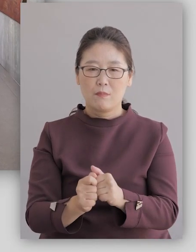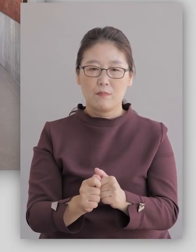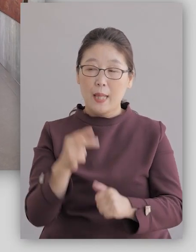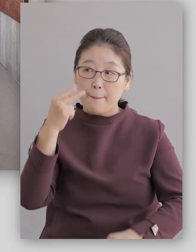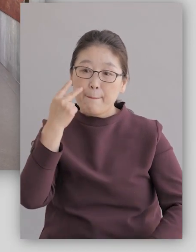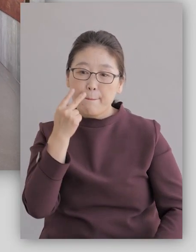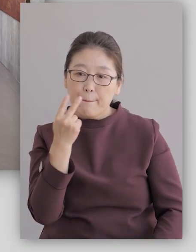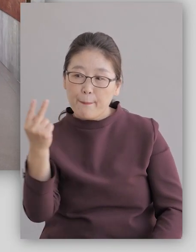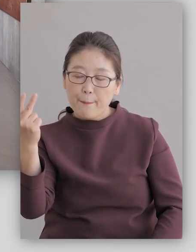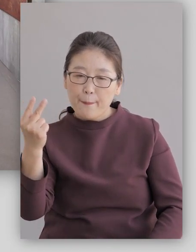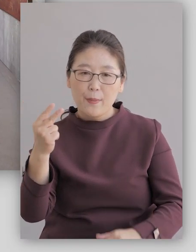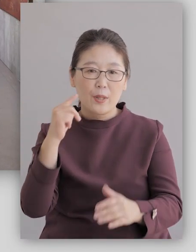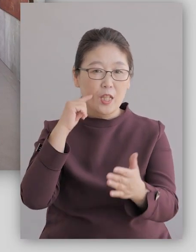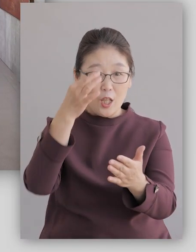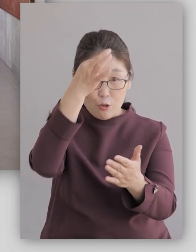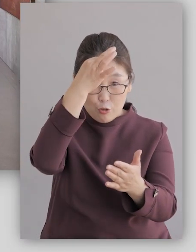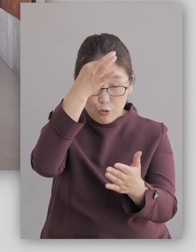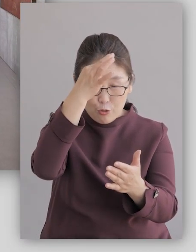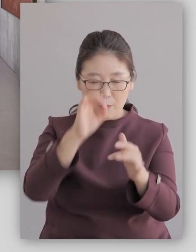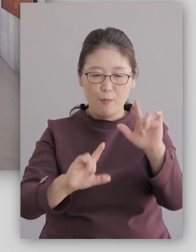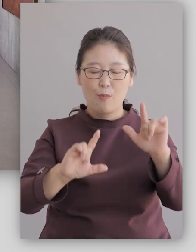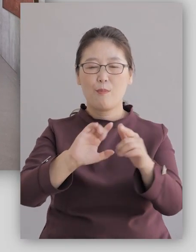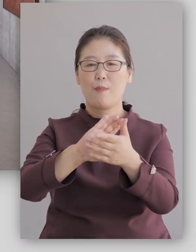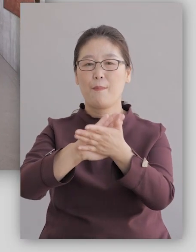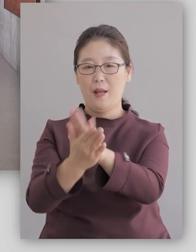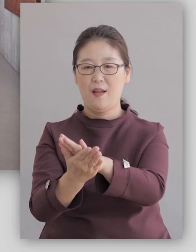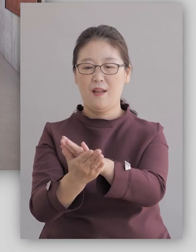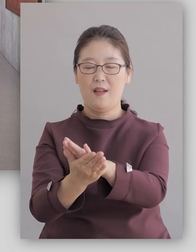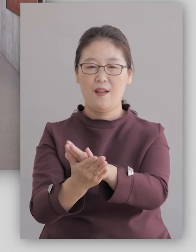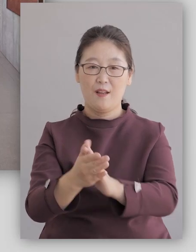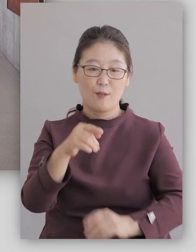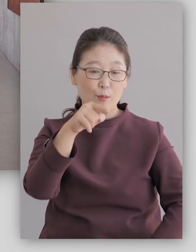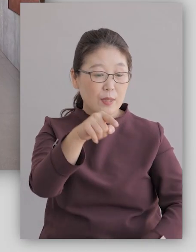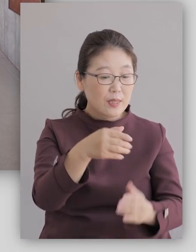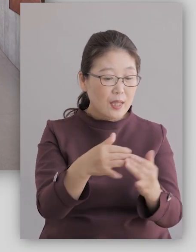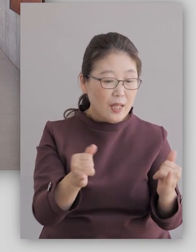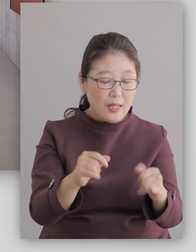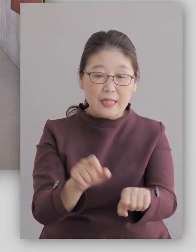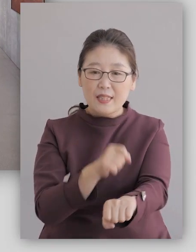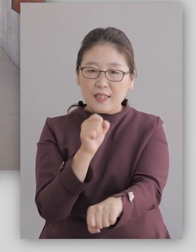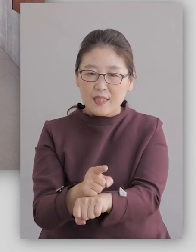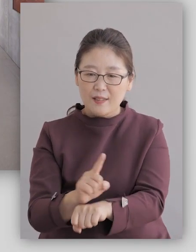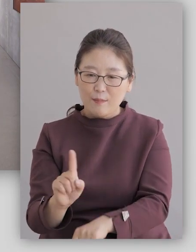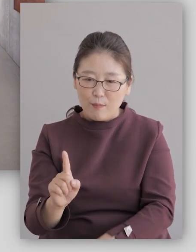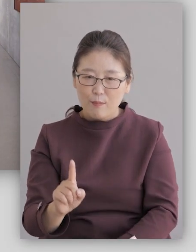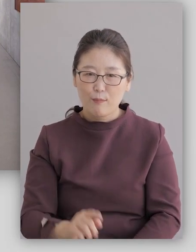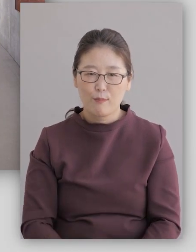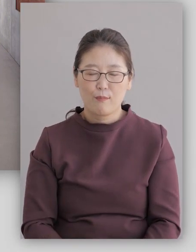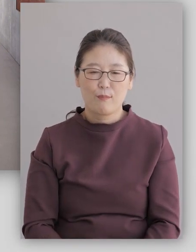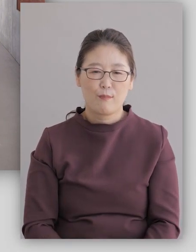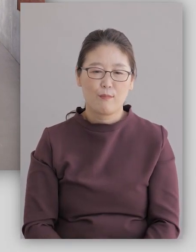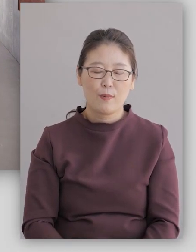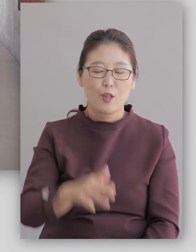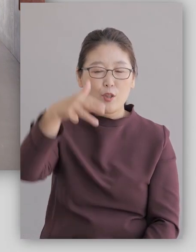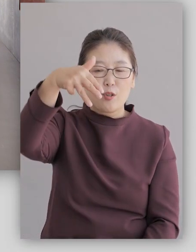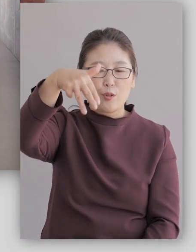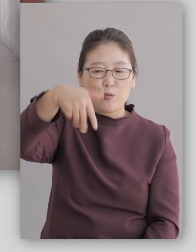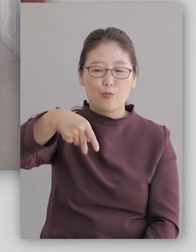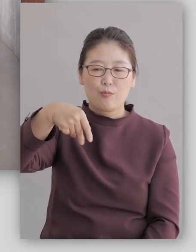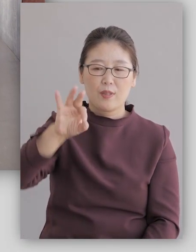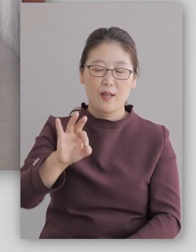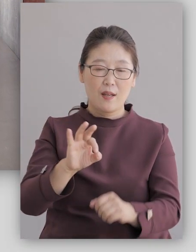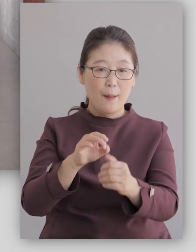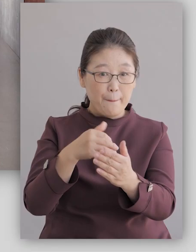바뀌게 되는데 이 작가님들의 특징은 끊임없이 추상 미술을